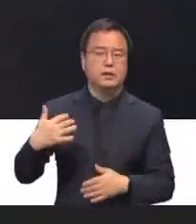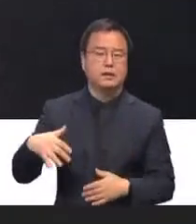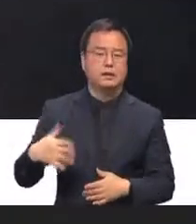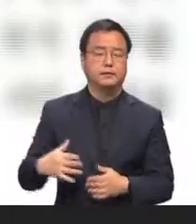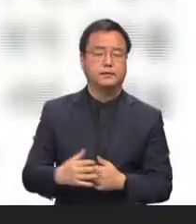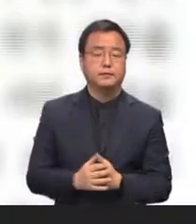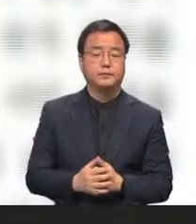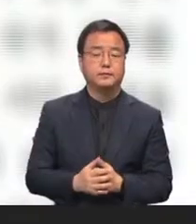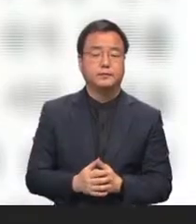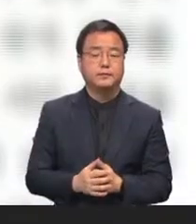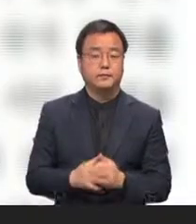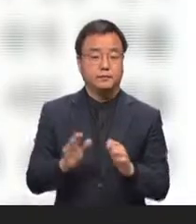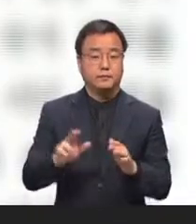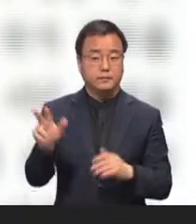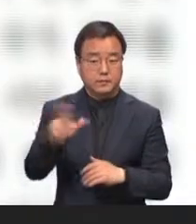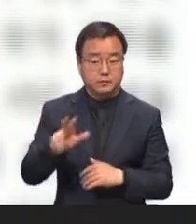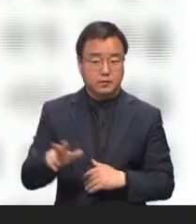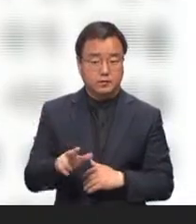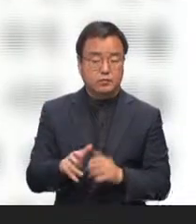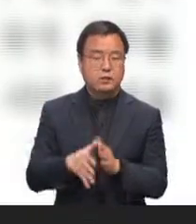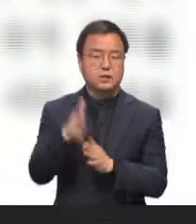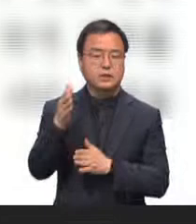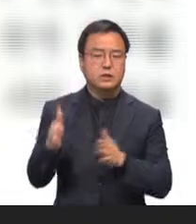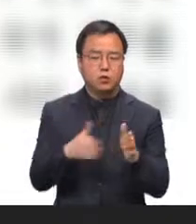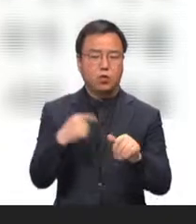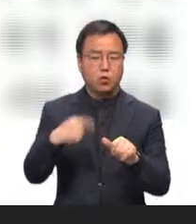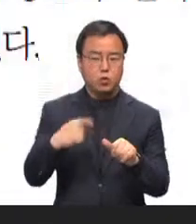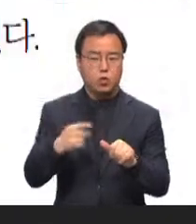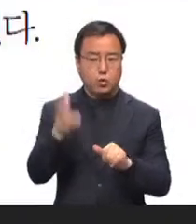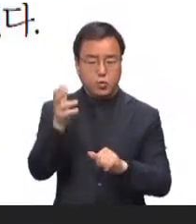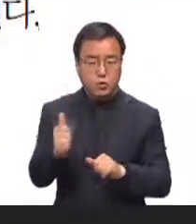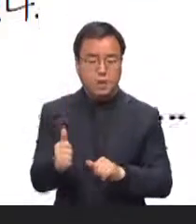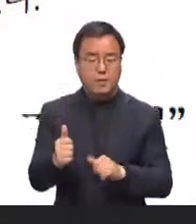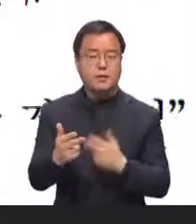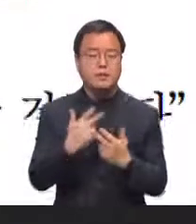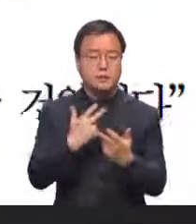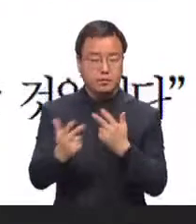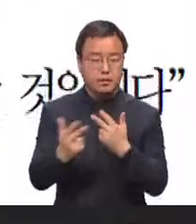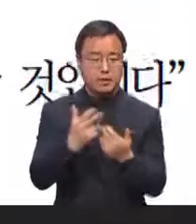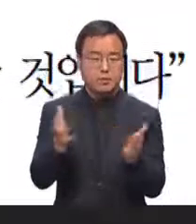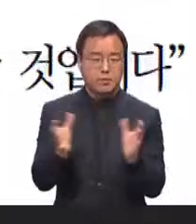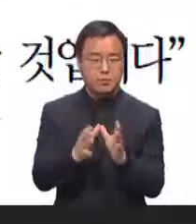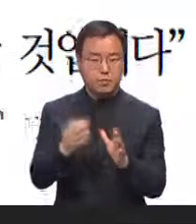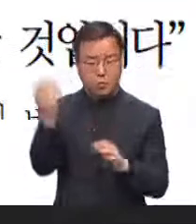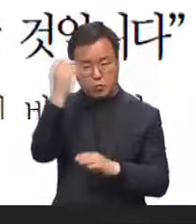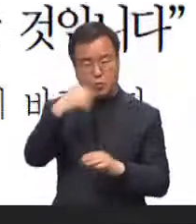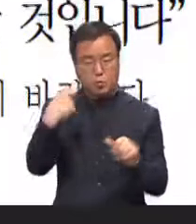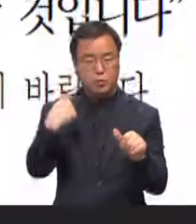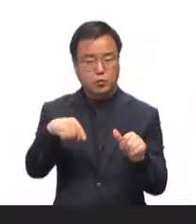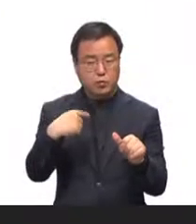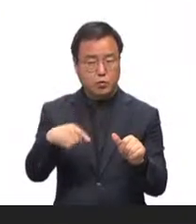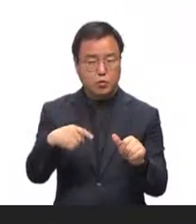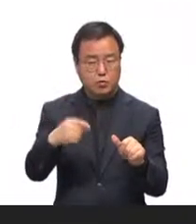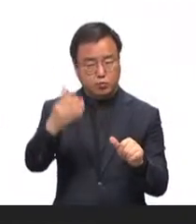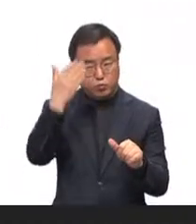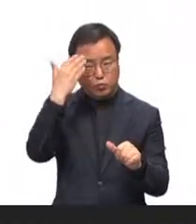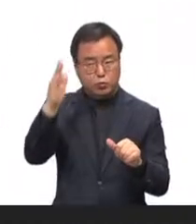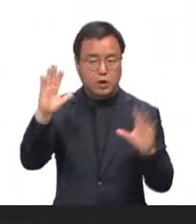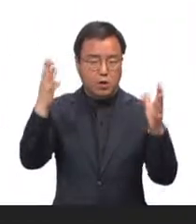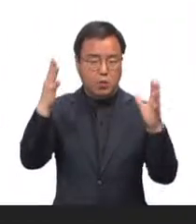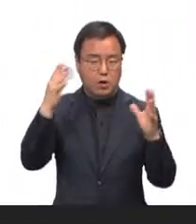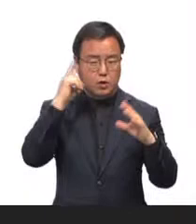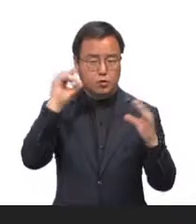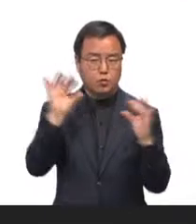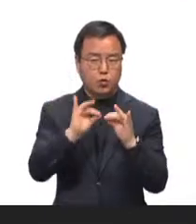입니다 전국 시 도교육감 협의회가 고교 무상교육 에 지지와 협력을 약속하면서 도 교육청 에게 재정